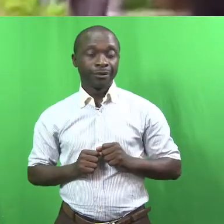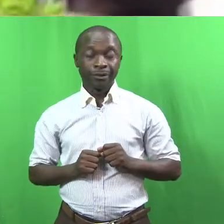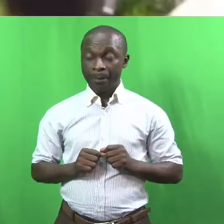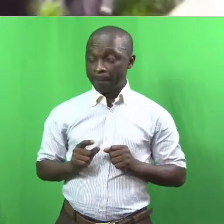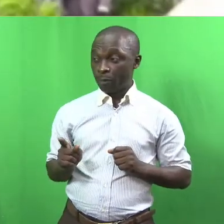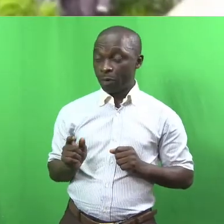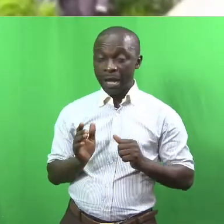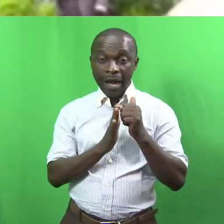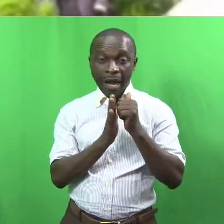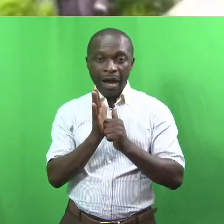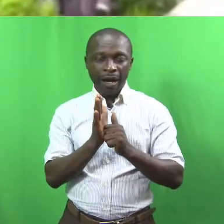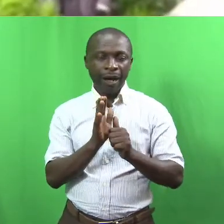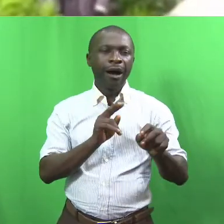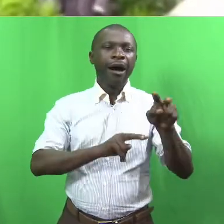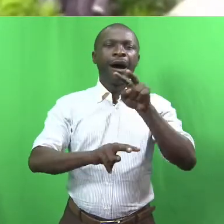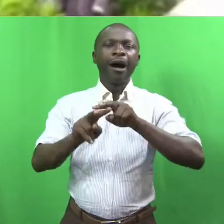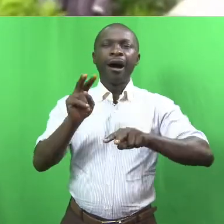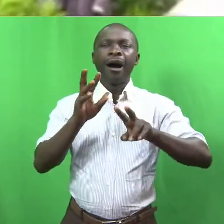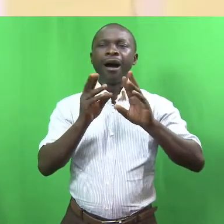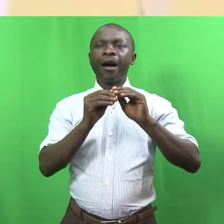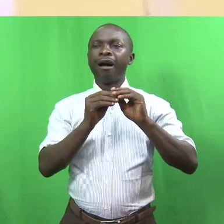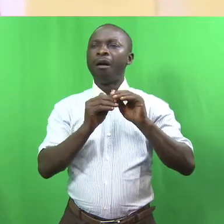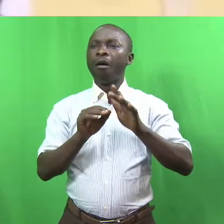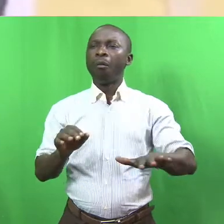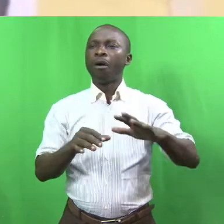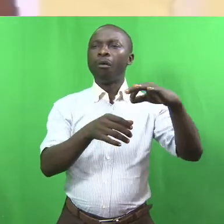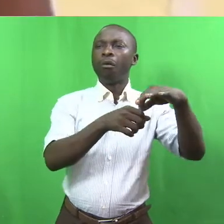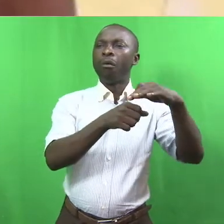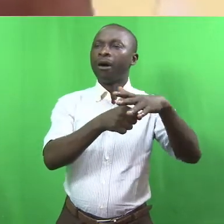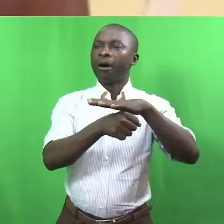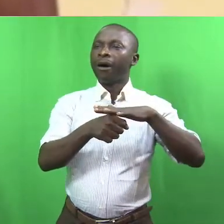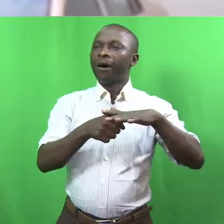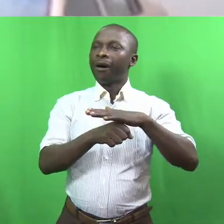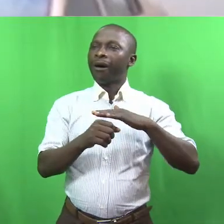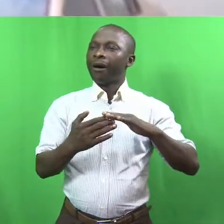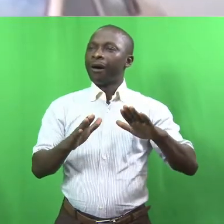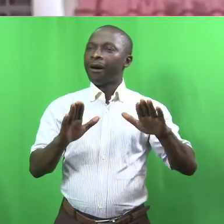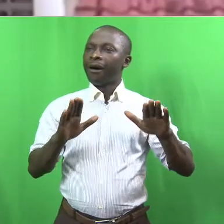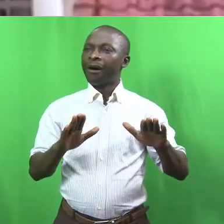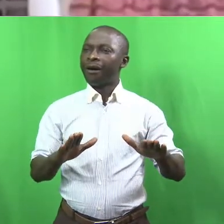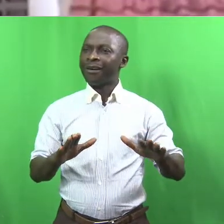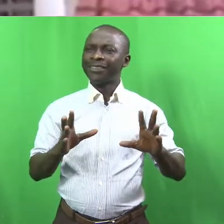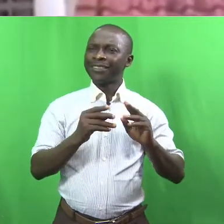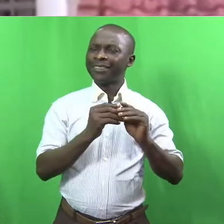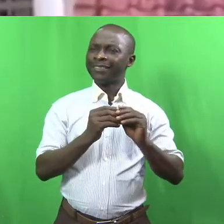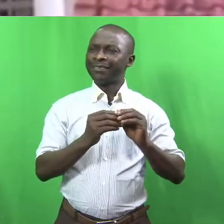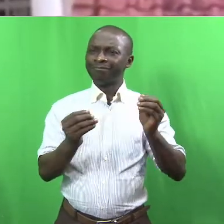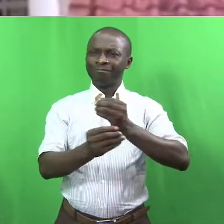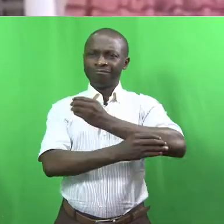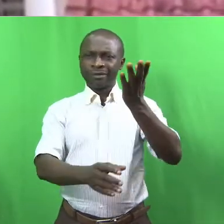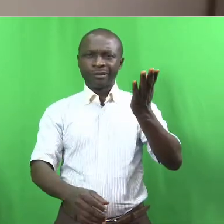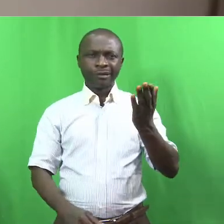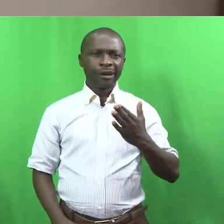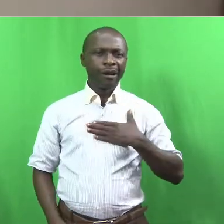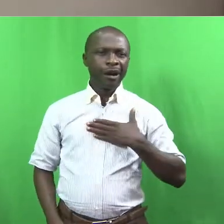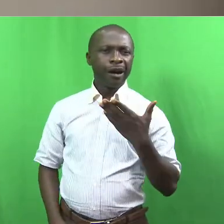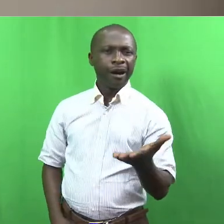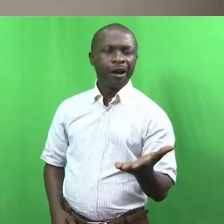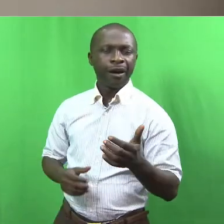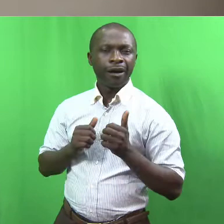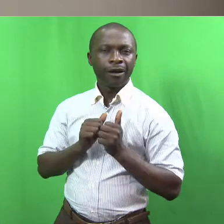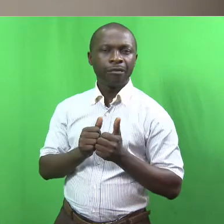peut affirmer que les élections se sont déroulées sans incident, alors que Incho Elias Ambi, conseiller municipal de la commune